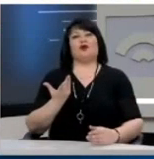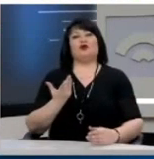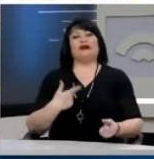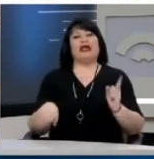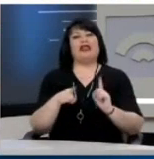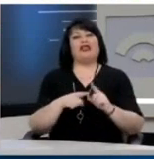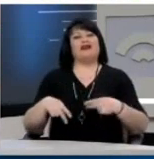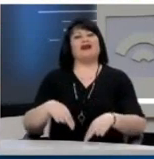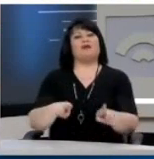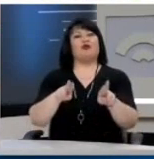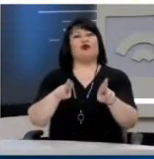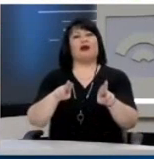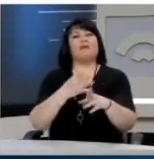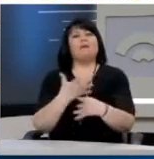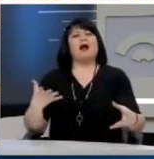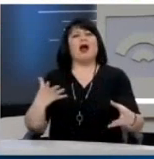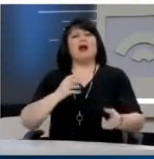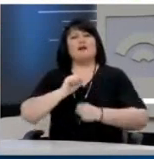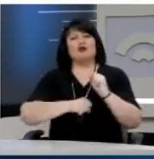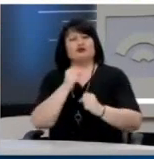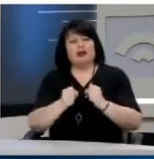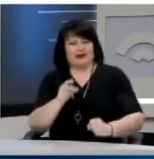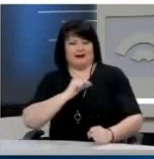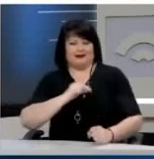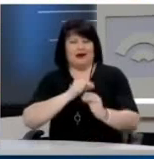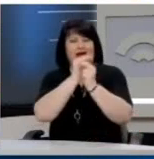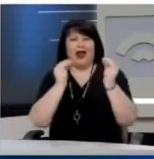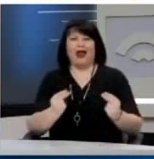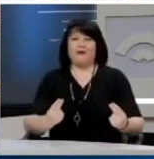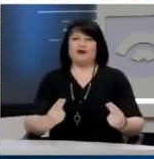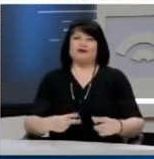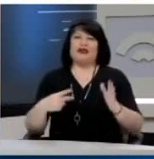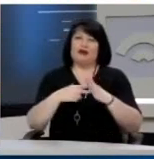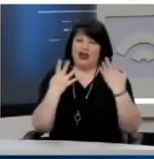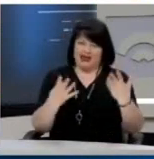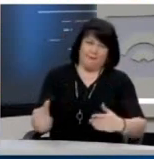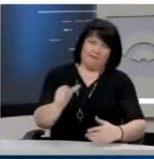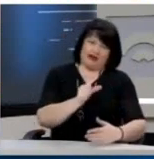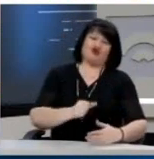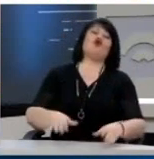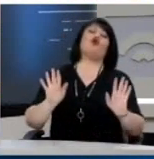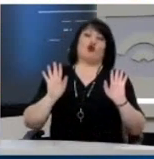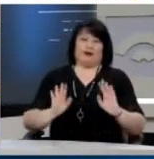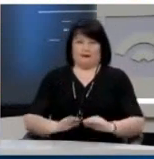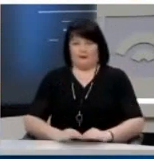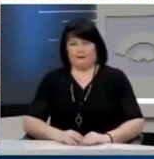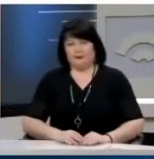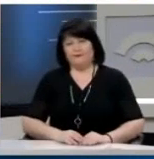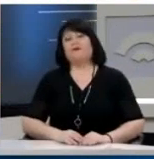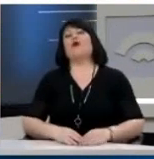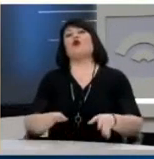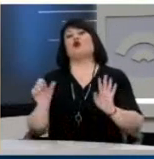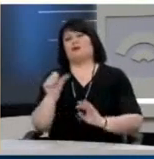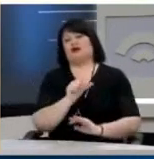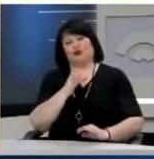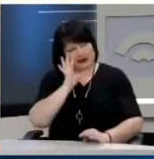πορεία, να δρέψουν τους καρπούς αυτής της μεγάλης προσπάθειας. Όχι, δεν γυρίσαμε στο 2009. Δεν γυρίσαμε. Δεν